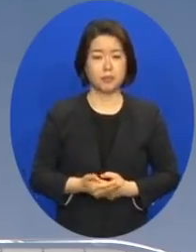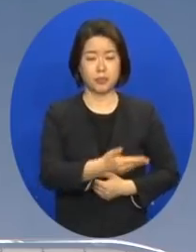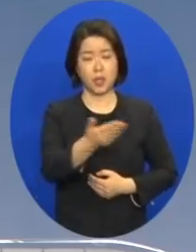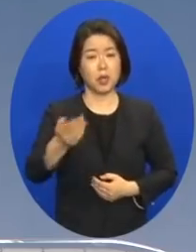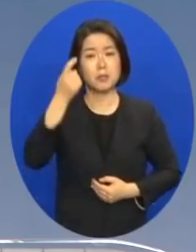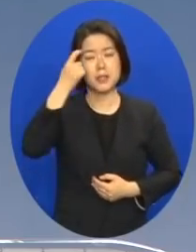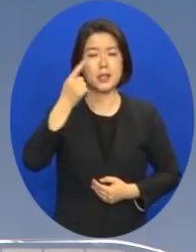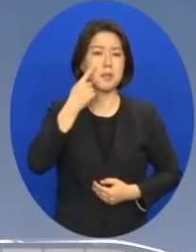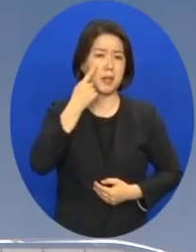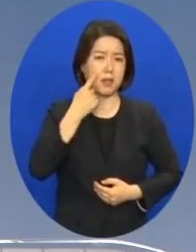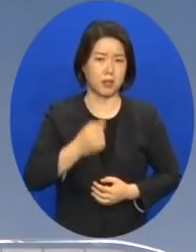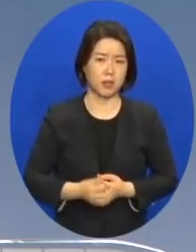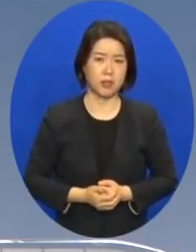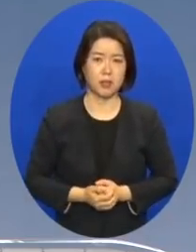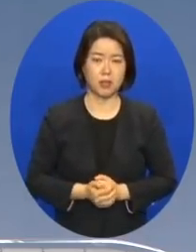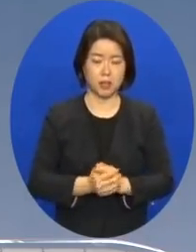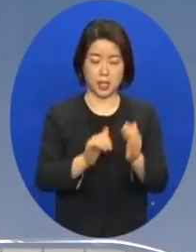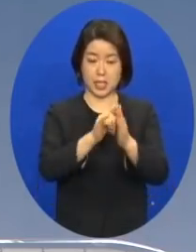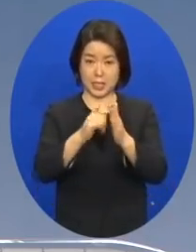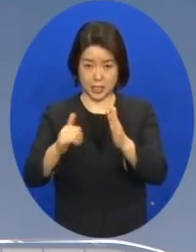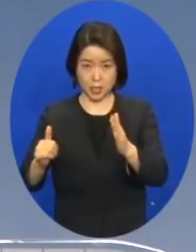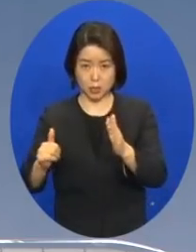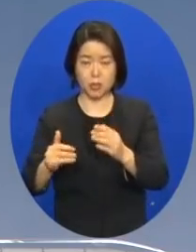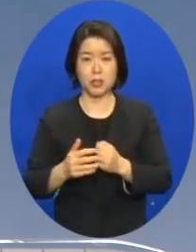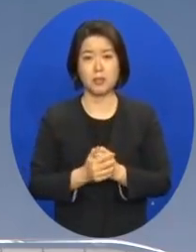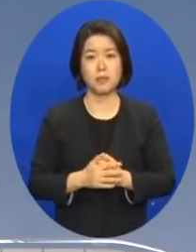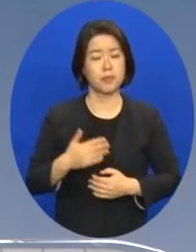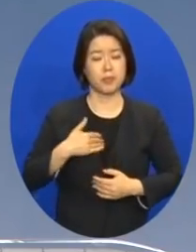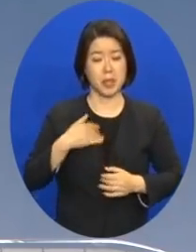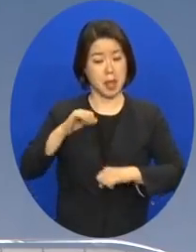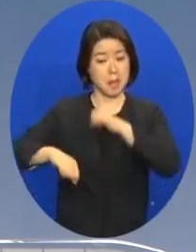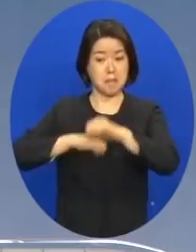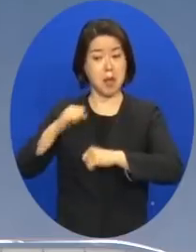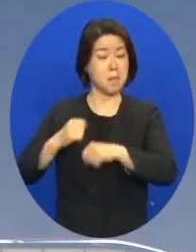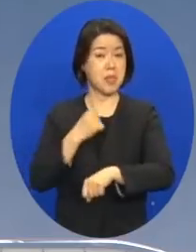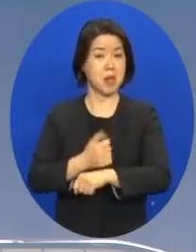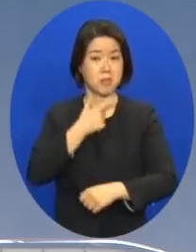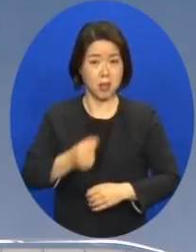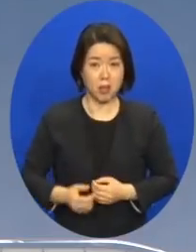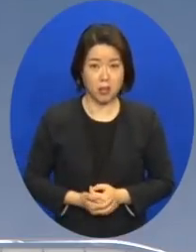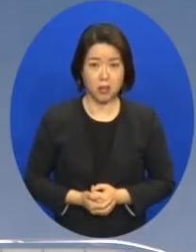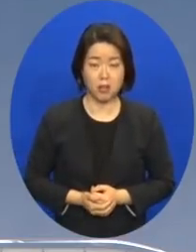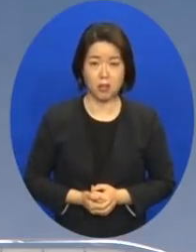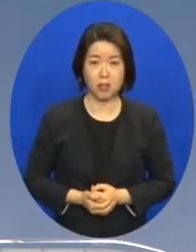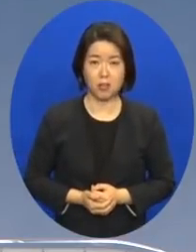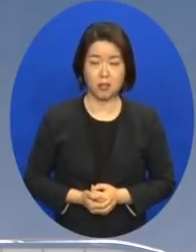한번 생각해 보십시오. 가족이 내 마음대로 하겠어?